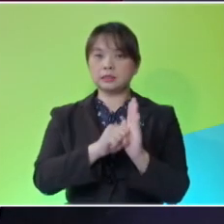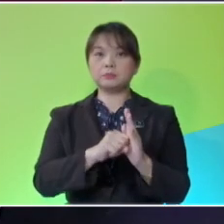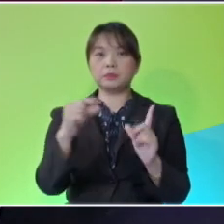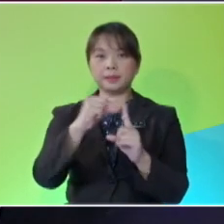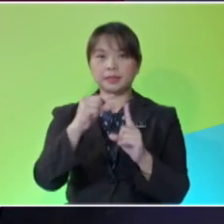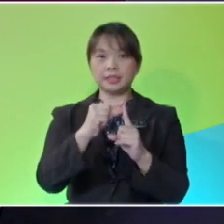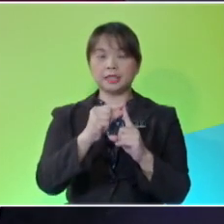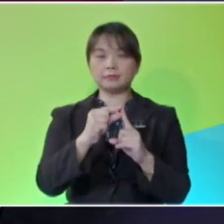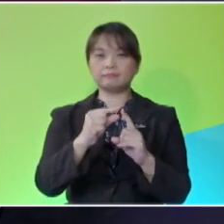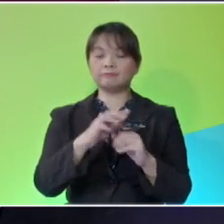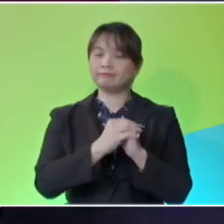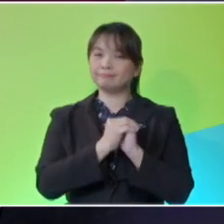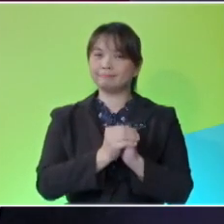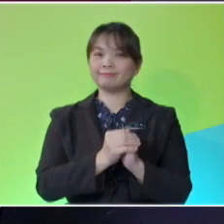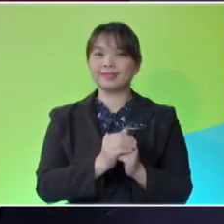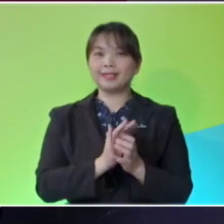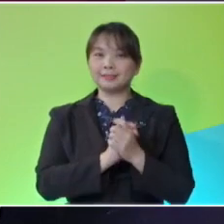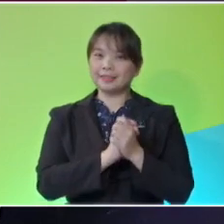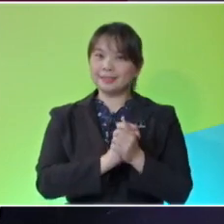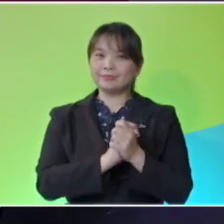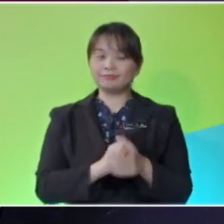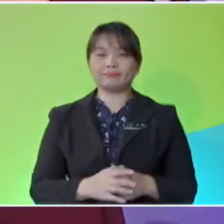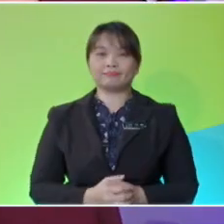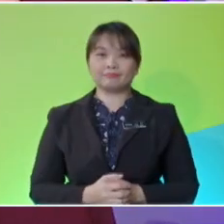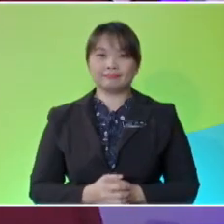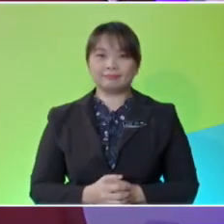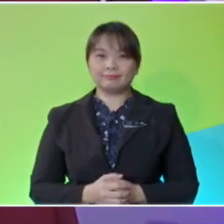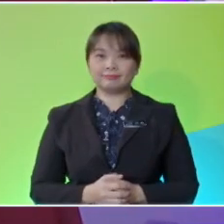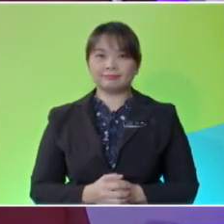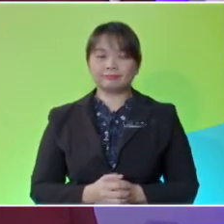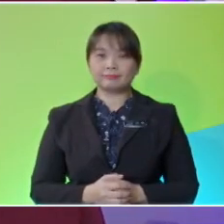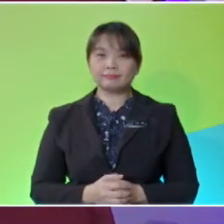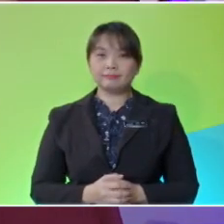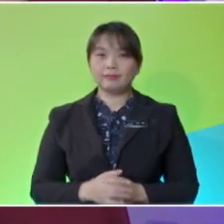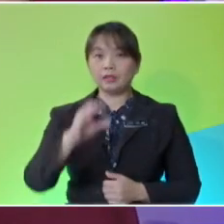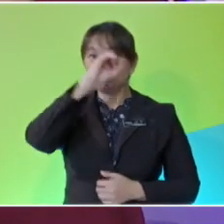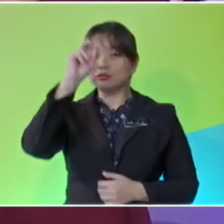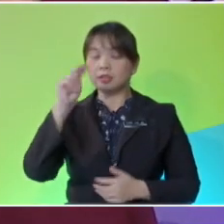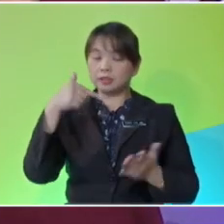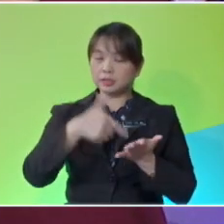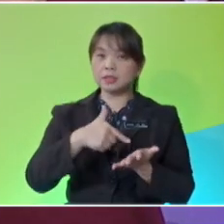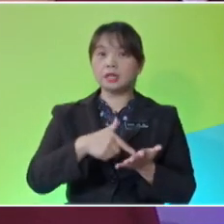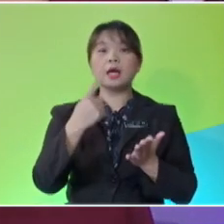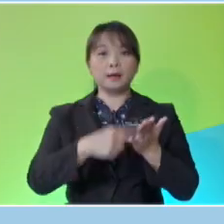satu bintang ah oke yang seterusnya mana ada lagi